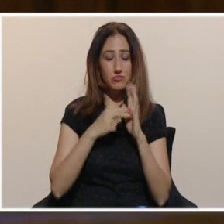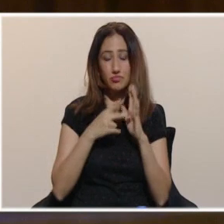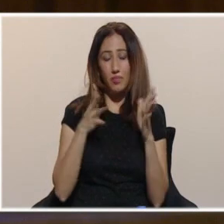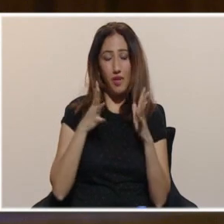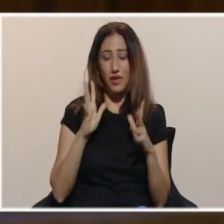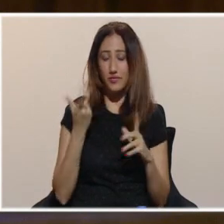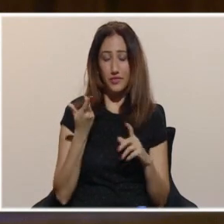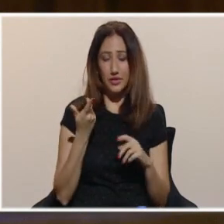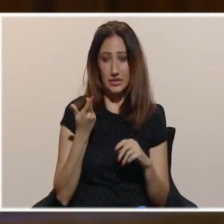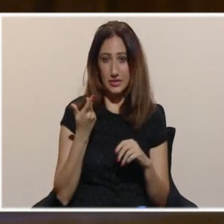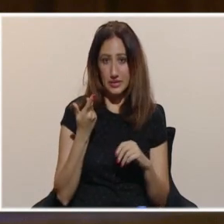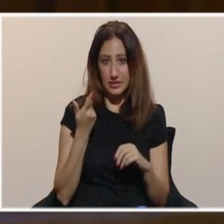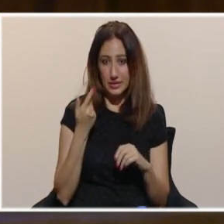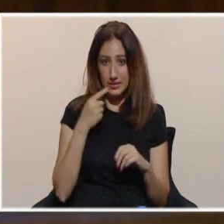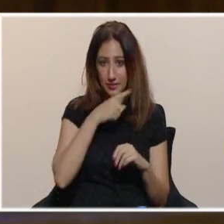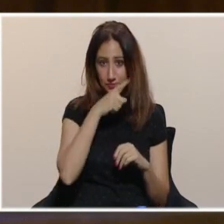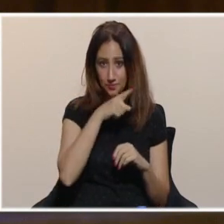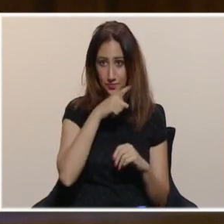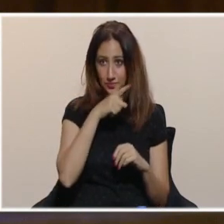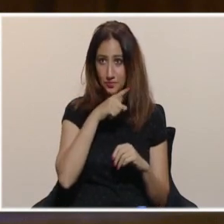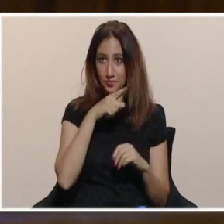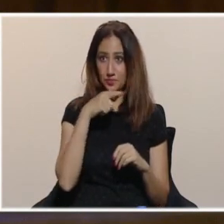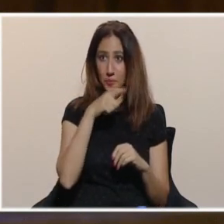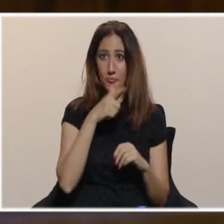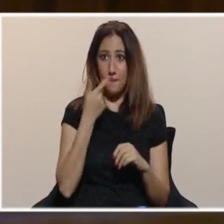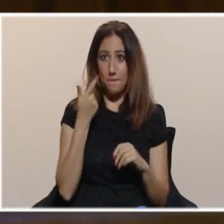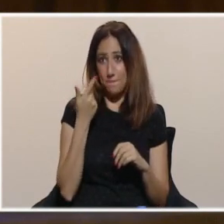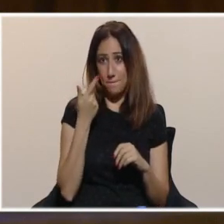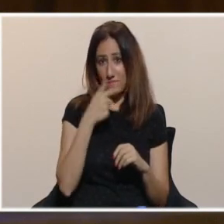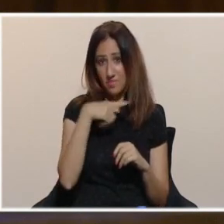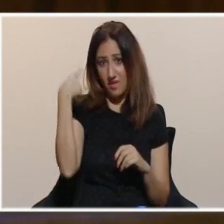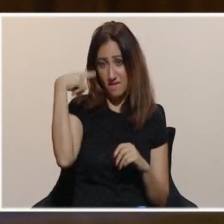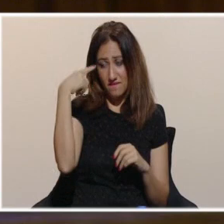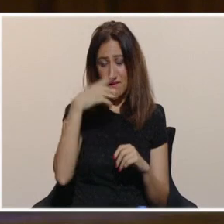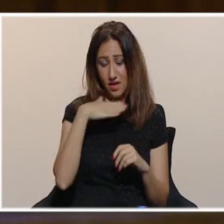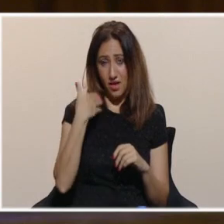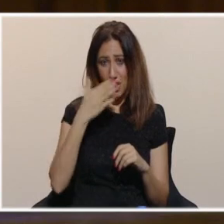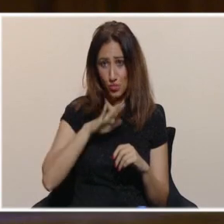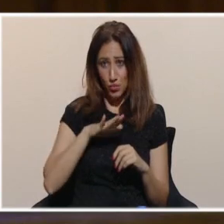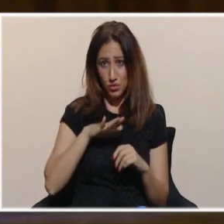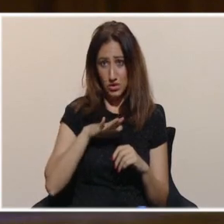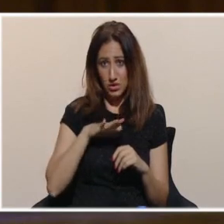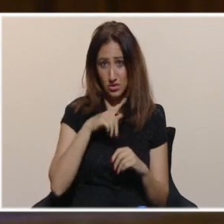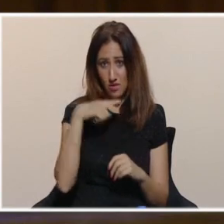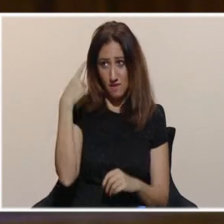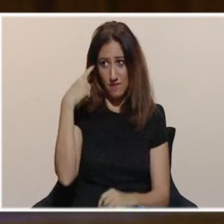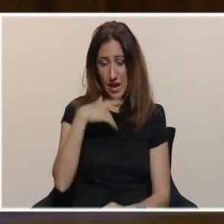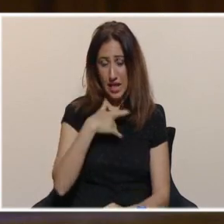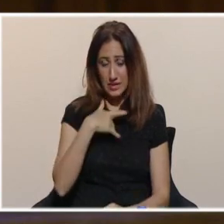فعلا زي ما أنا قريت كنت معتقدة أنك أنت هتروحي مش ترجعي؟